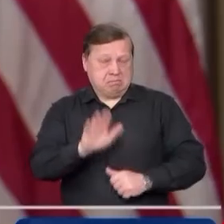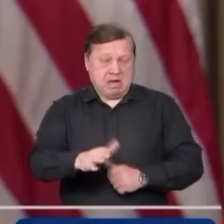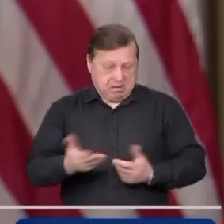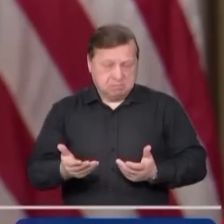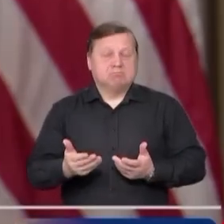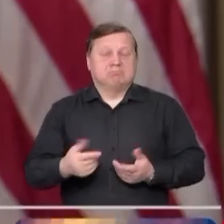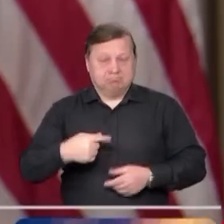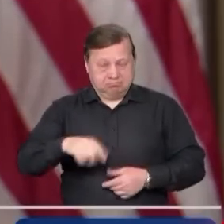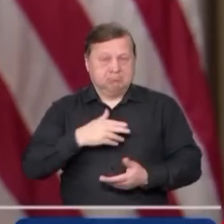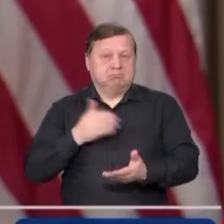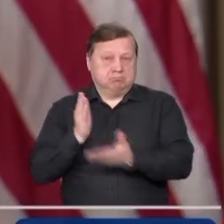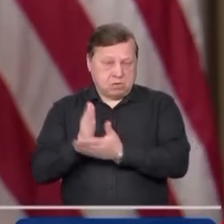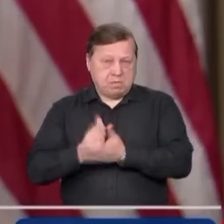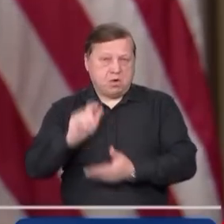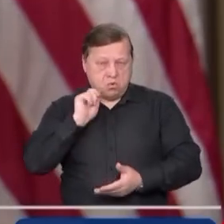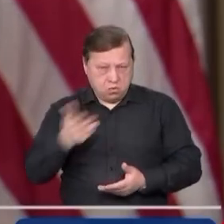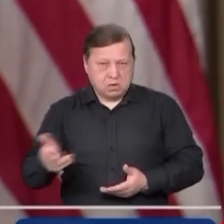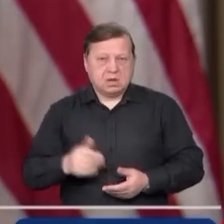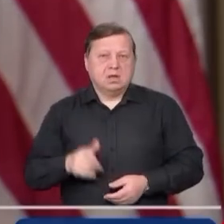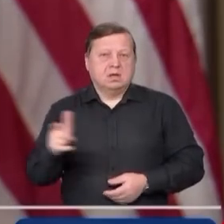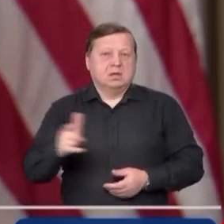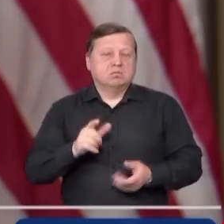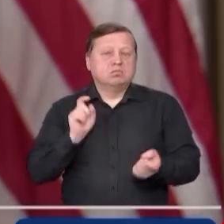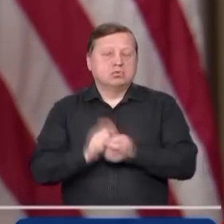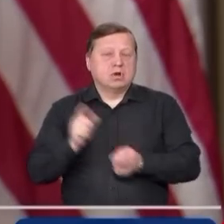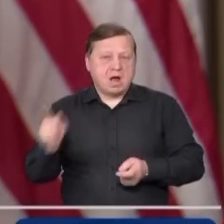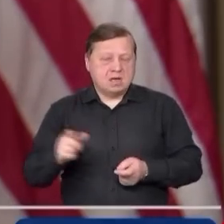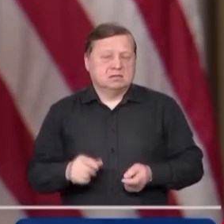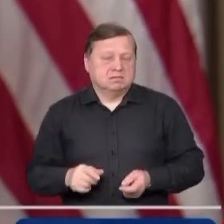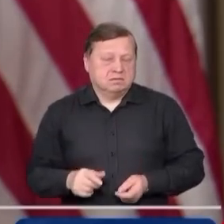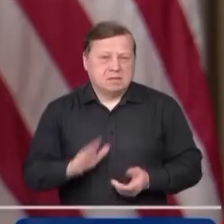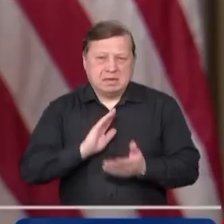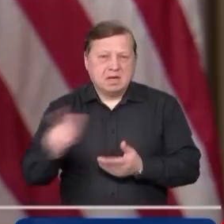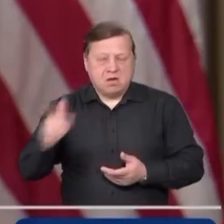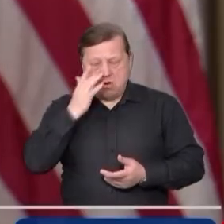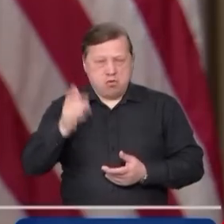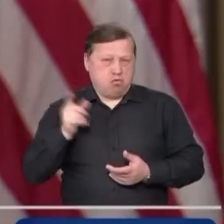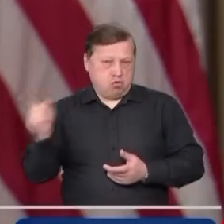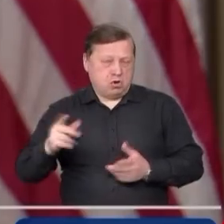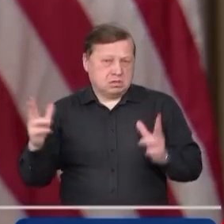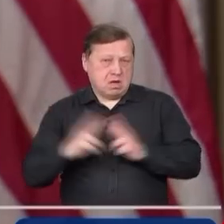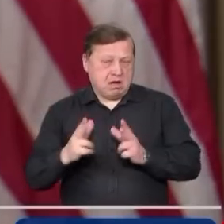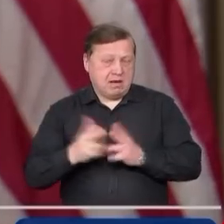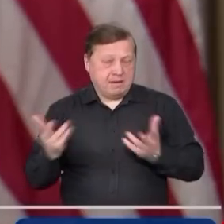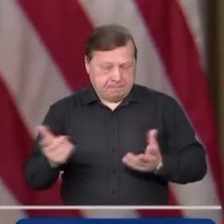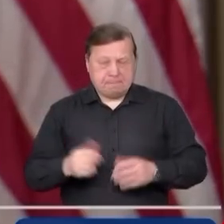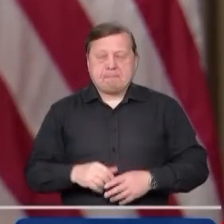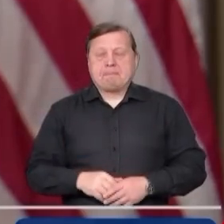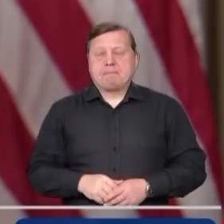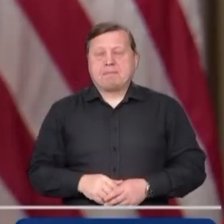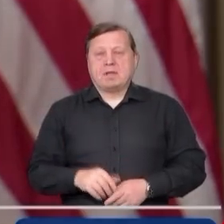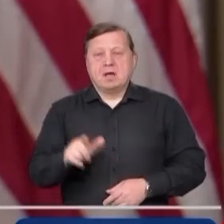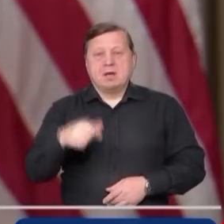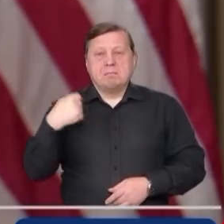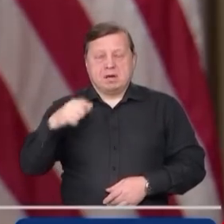wspomagamy Ukrainę w obronie przeciwko nielegalnej, niesprowokowanej agresji Rosji. Prezydent